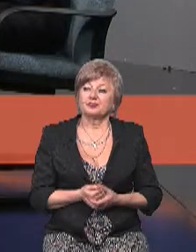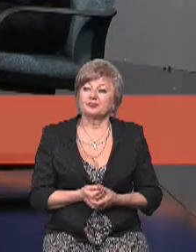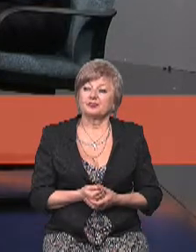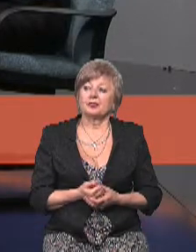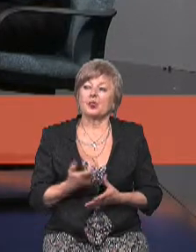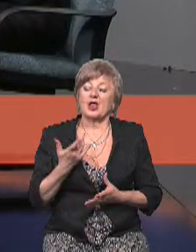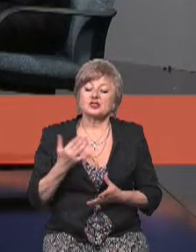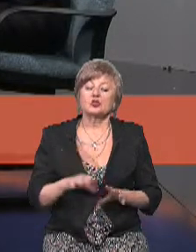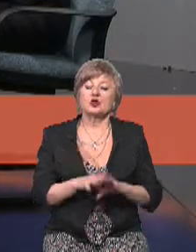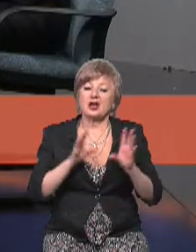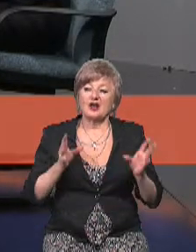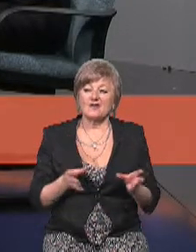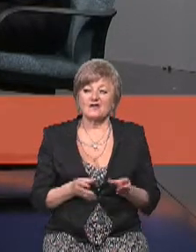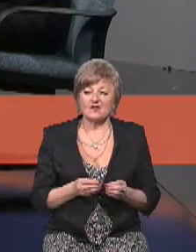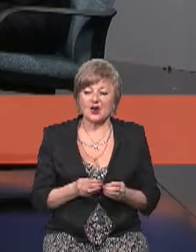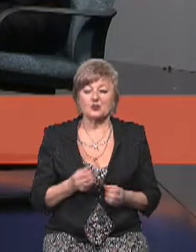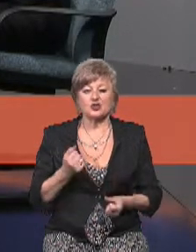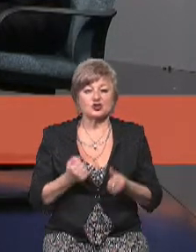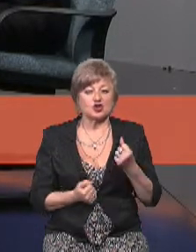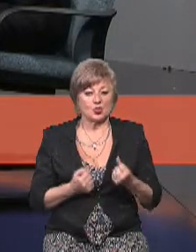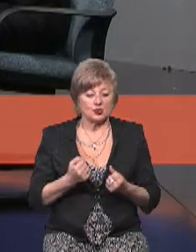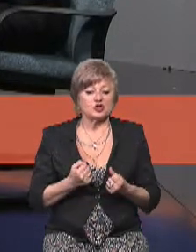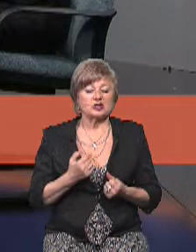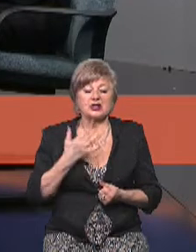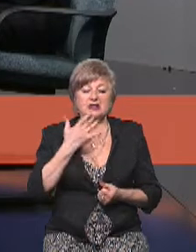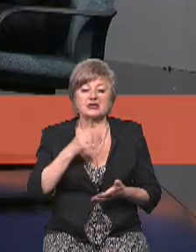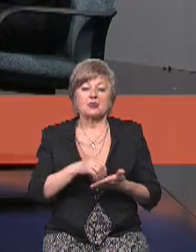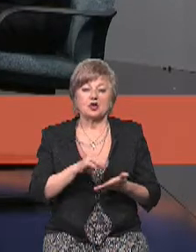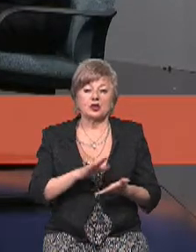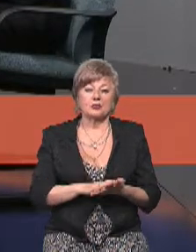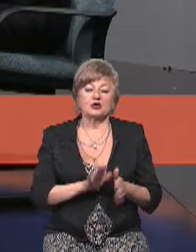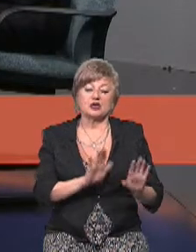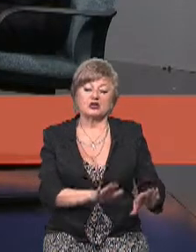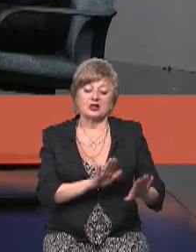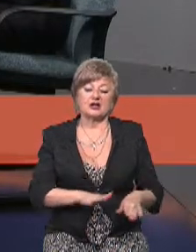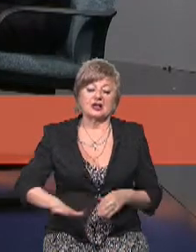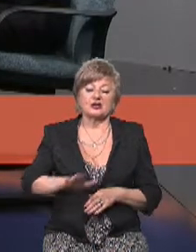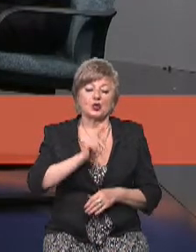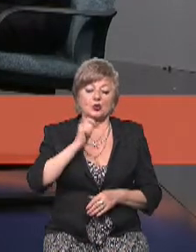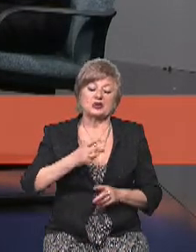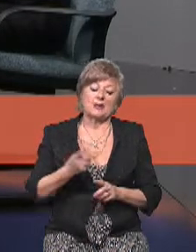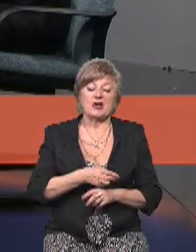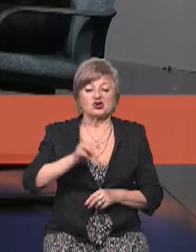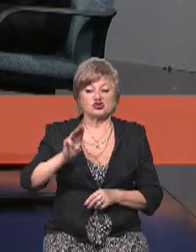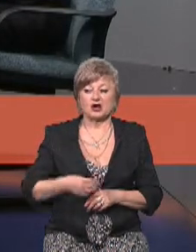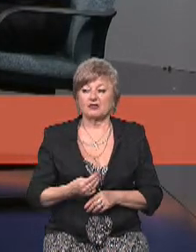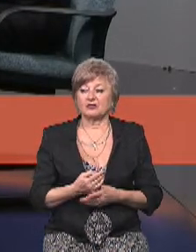скільки загалом автомобілів на іноземній реєстрації можна перебувати на території України без штрафних